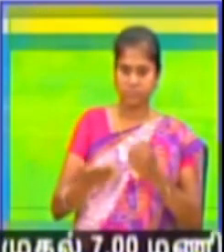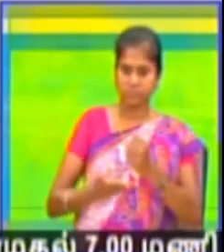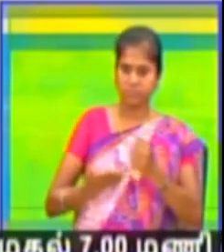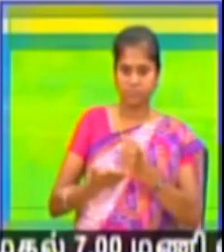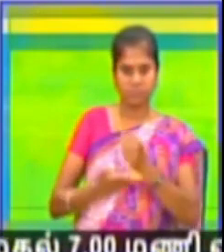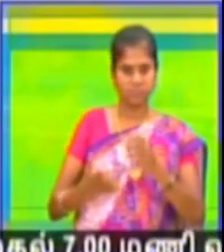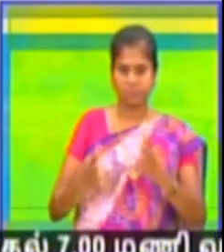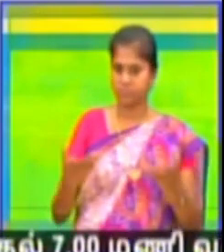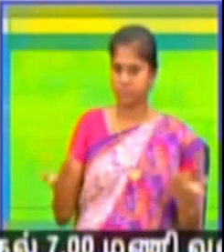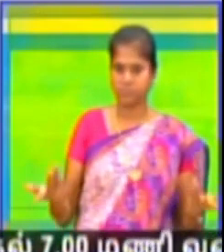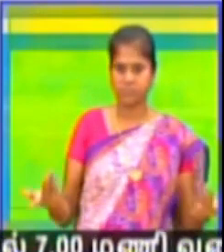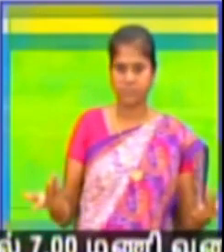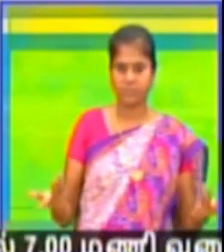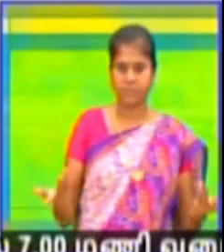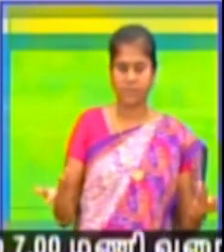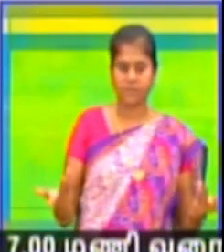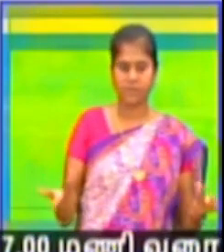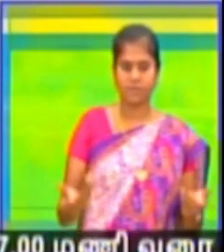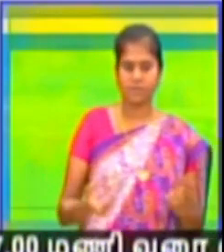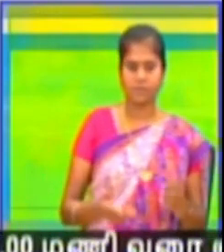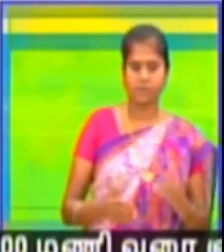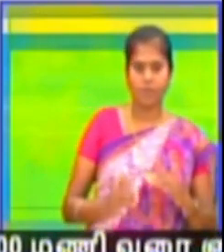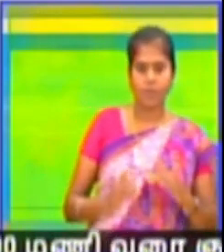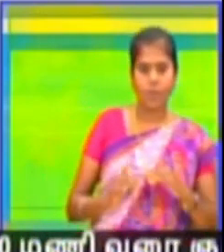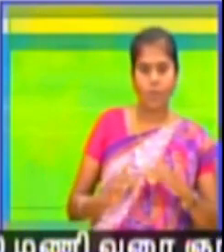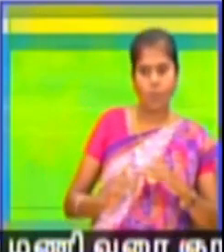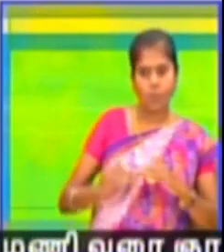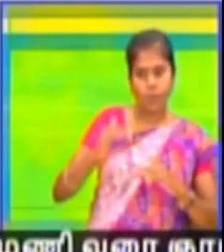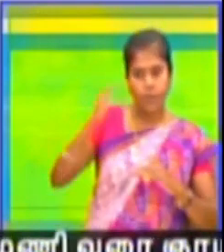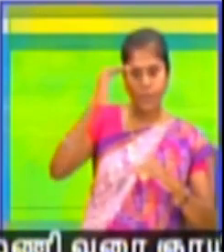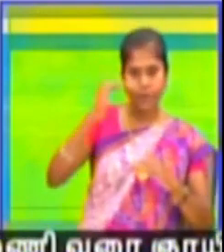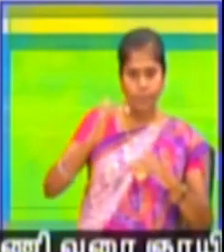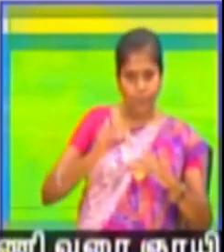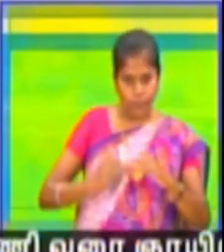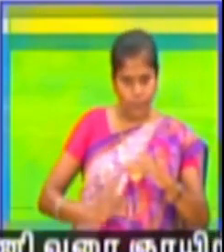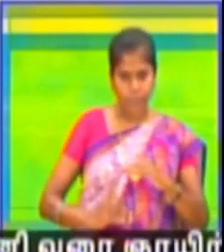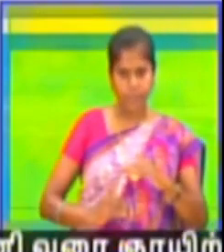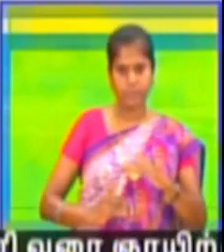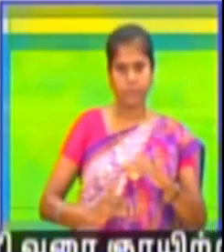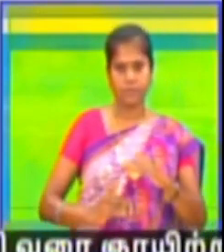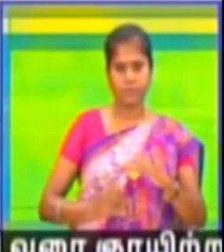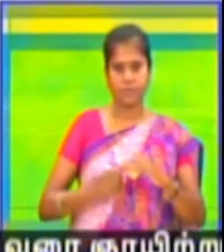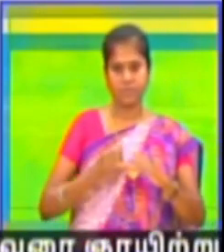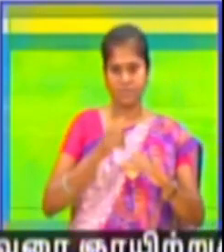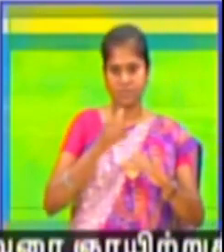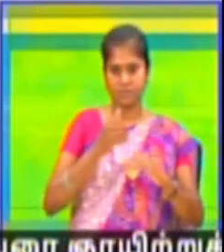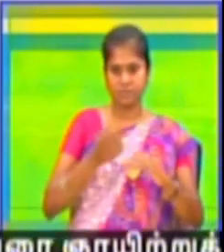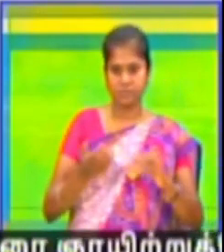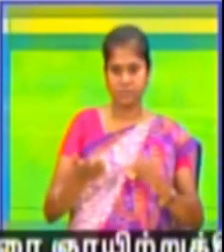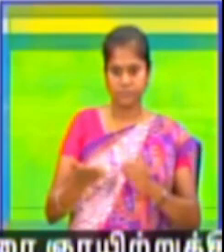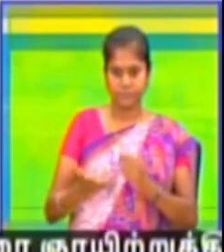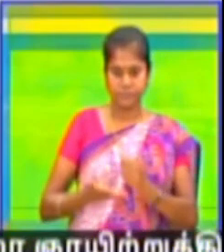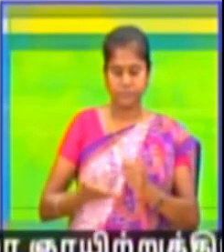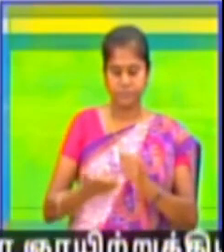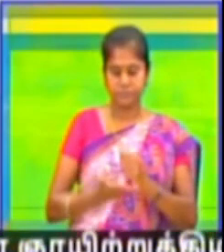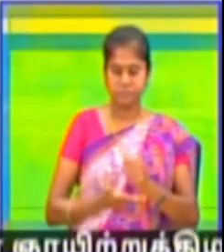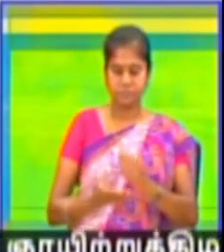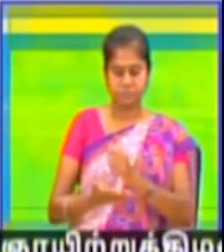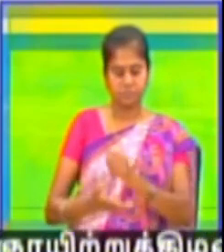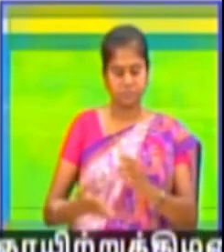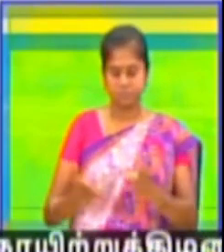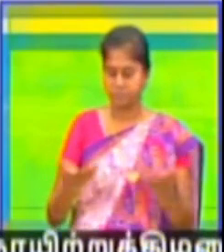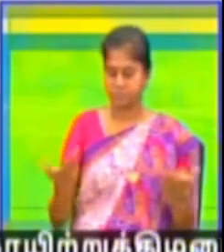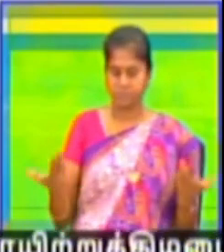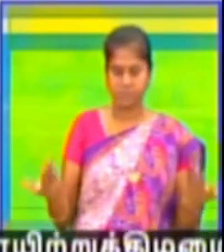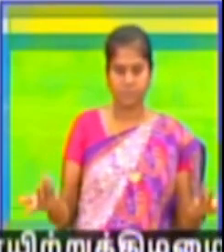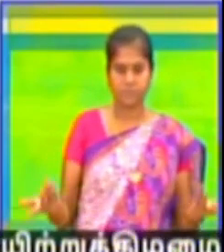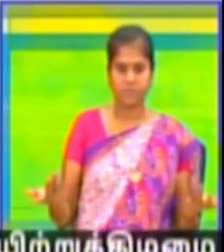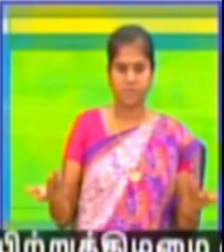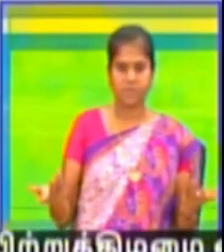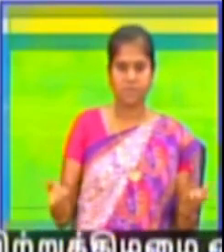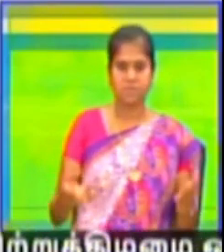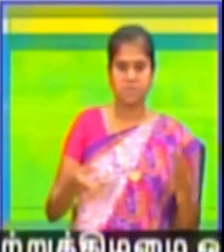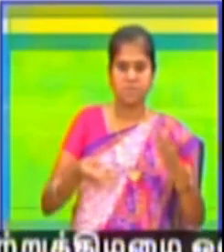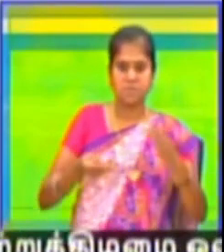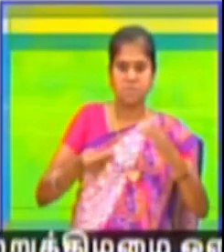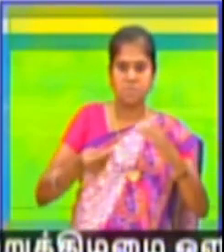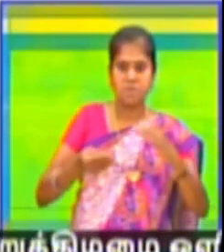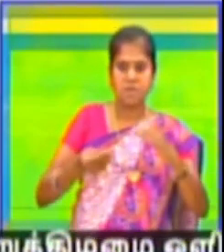சொல்கிறோமா, இது உயரம் குறைந்து விவசாயத்திற்கு பயன்படாத மணற்பாங்கான